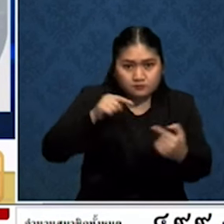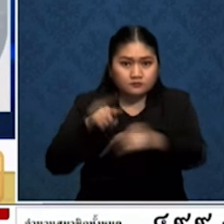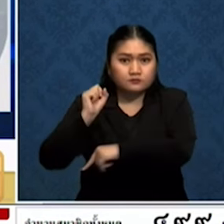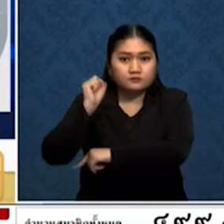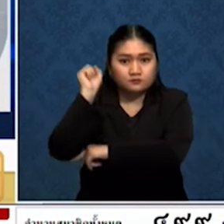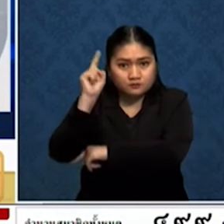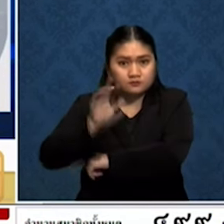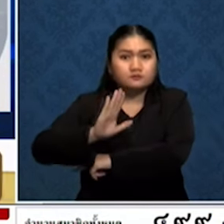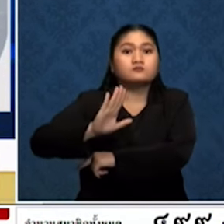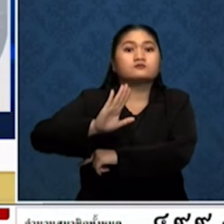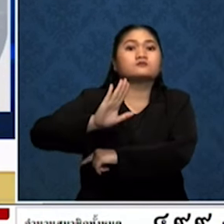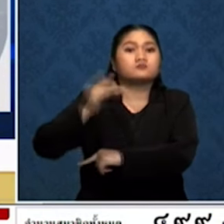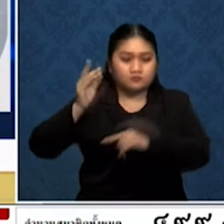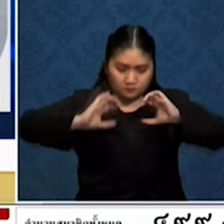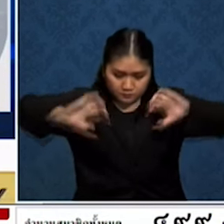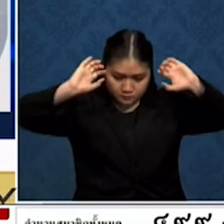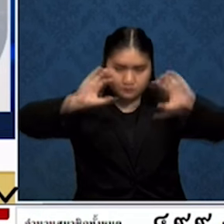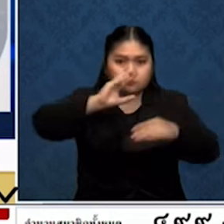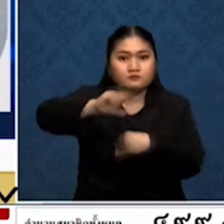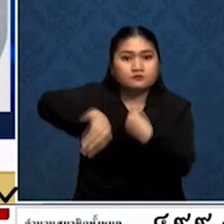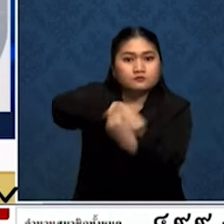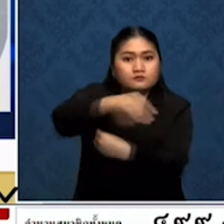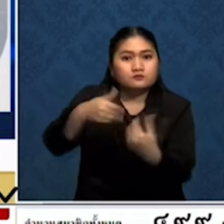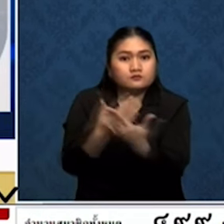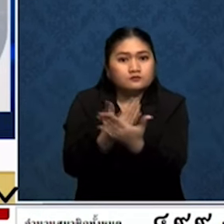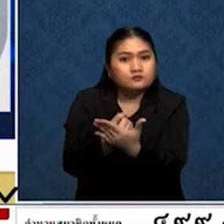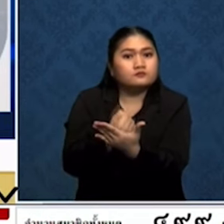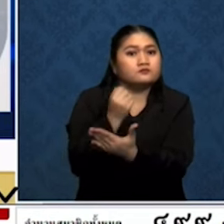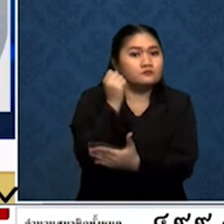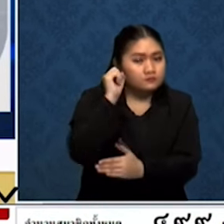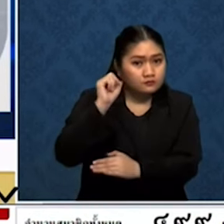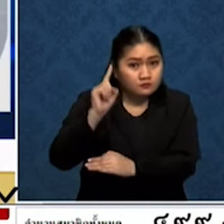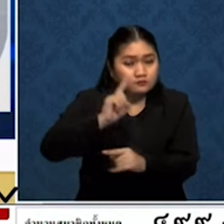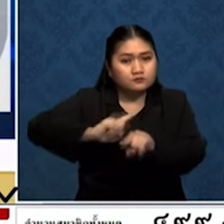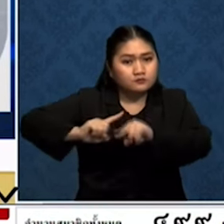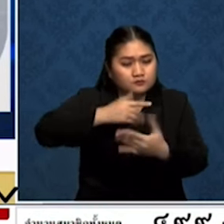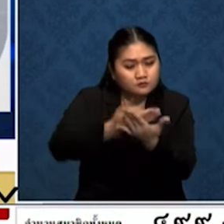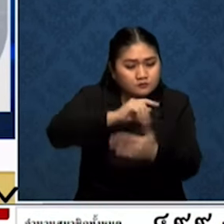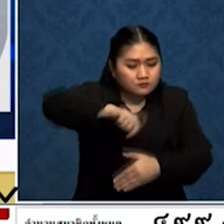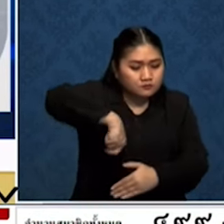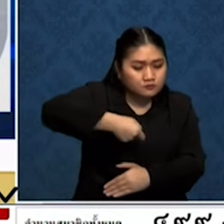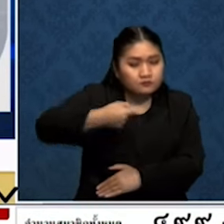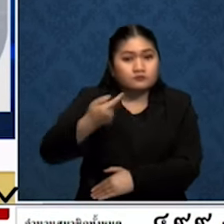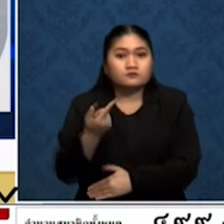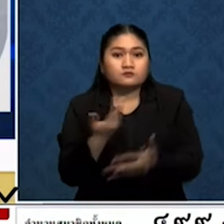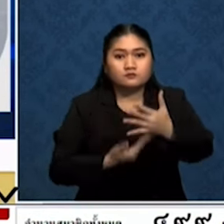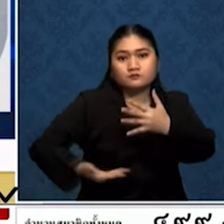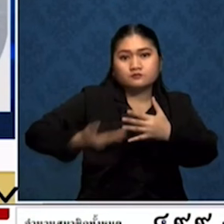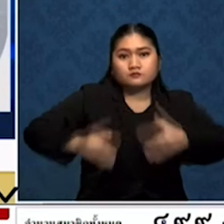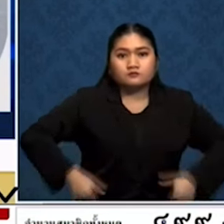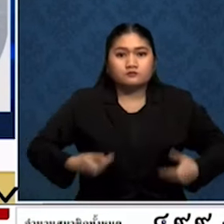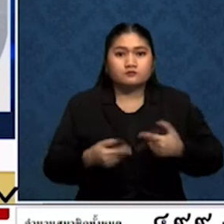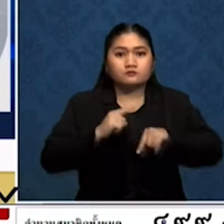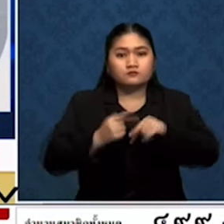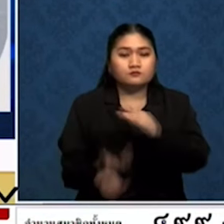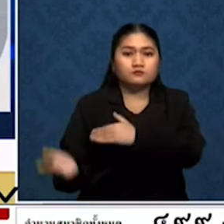ฐบาลเพื่อกระตุ้นเศรฐกิด้วยการส่งเสริมให้มีเม็ดเงินหมเวีนในพื้นที่ต่างเพื่อยกระดับคณภาพชีวิตและกดำรง